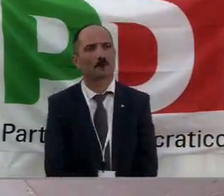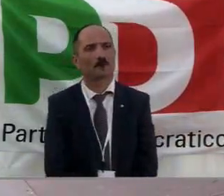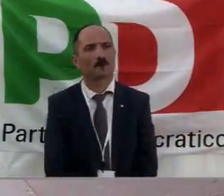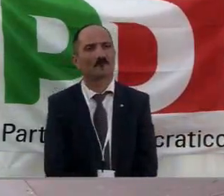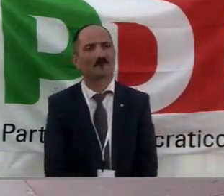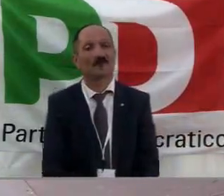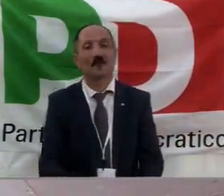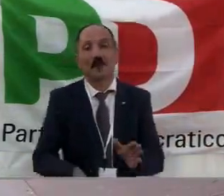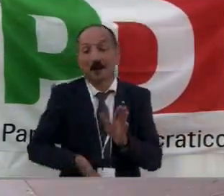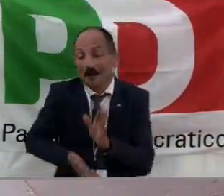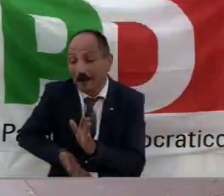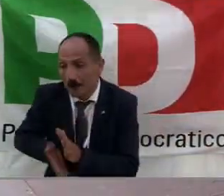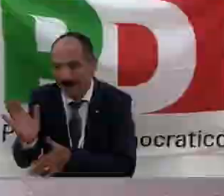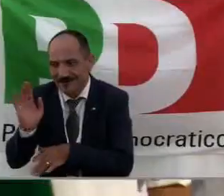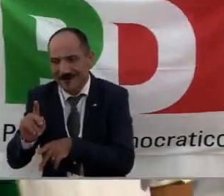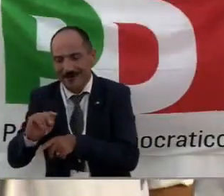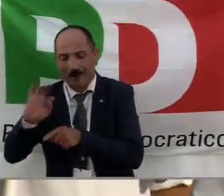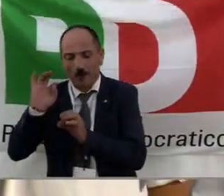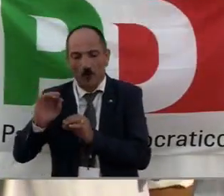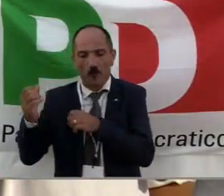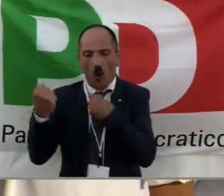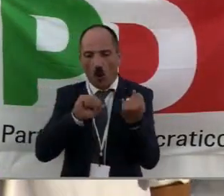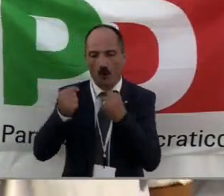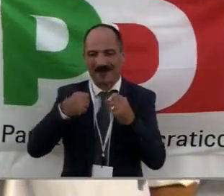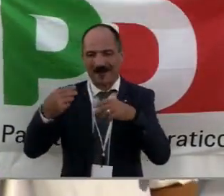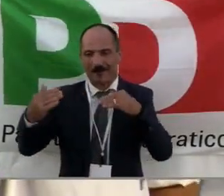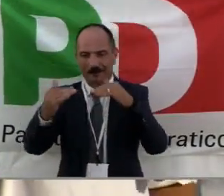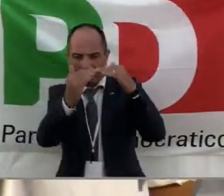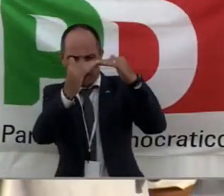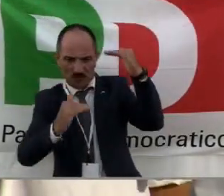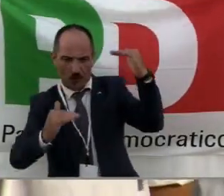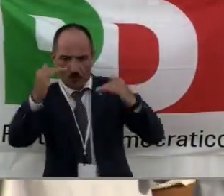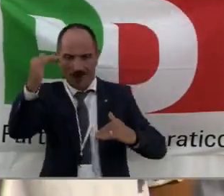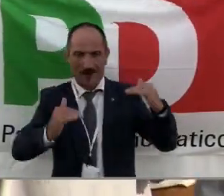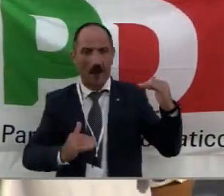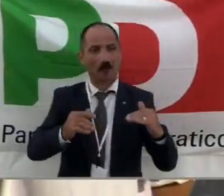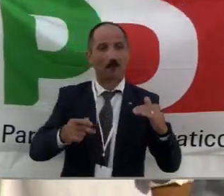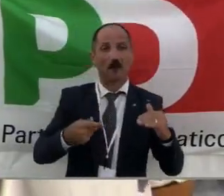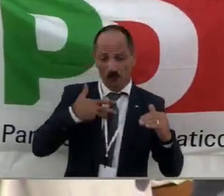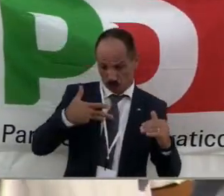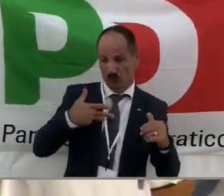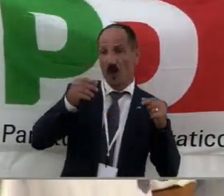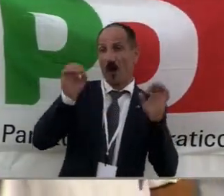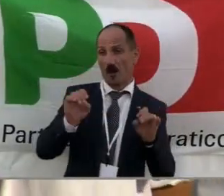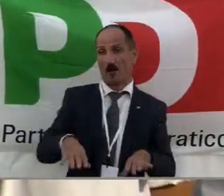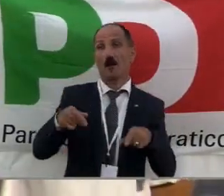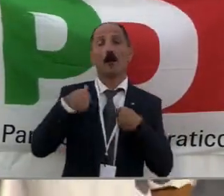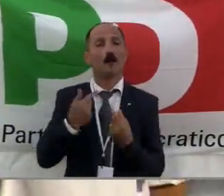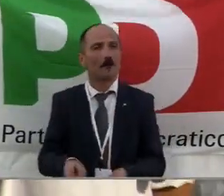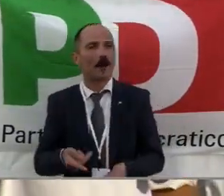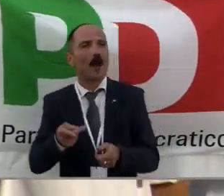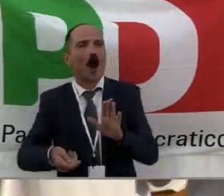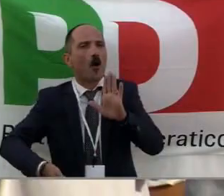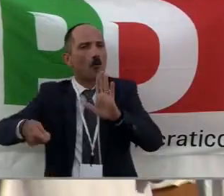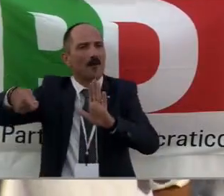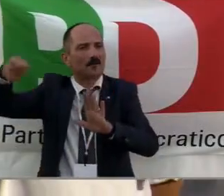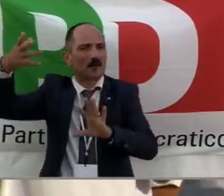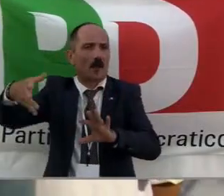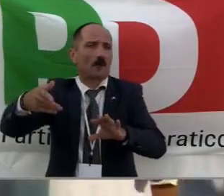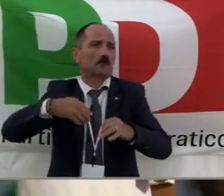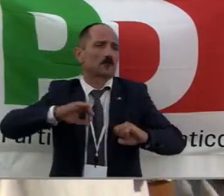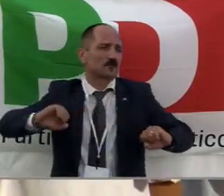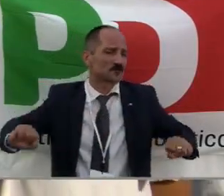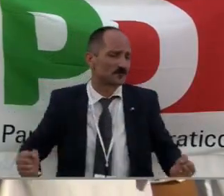Ripartire dalla lotta alle disuguaglianze, perché ci sono e sono aumentate, nonostante i